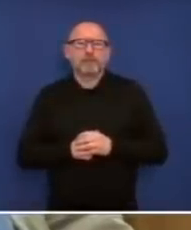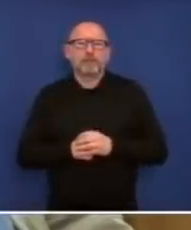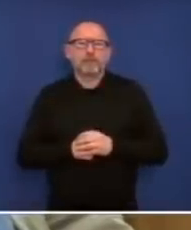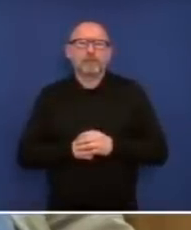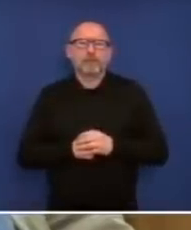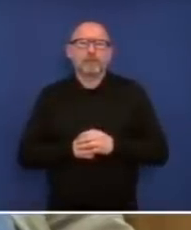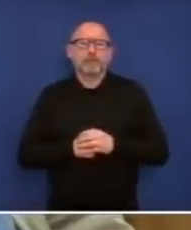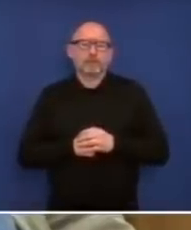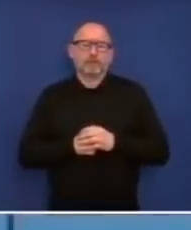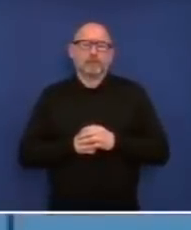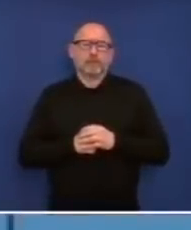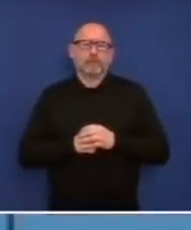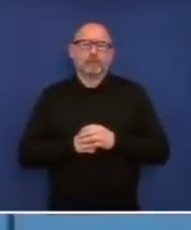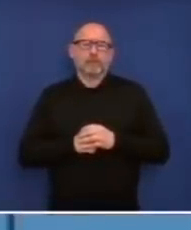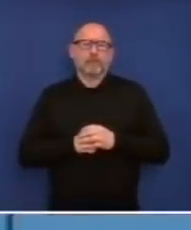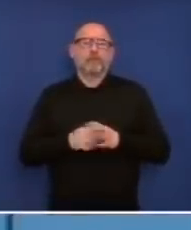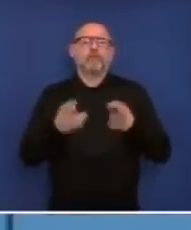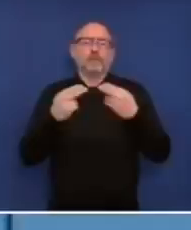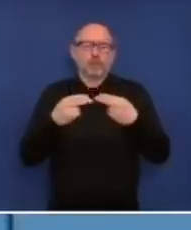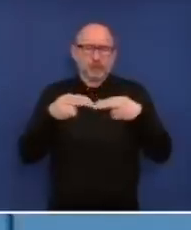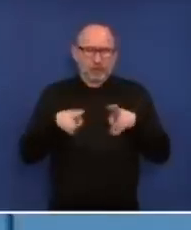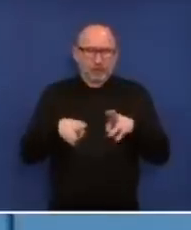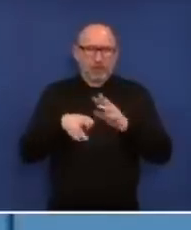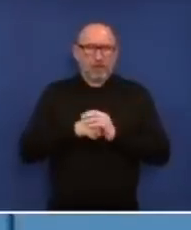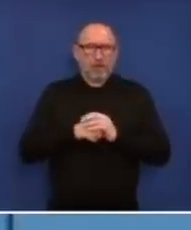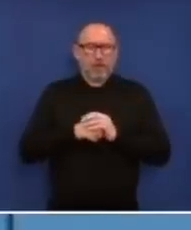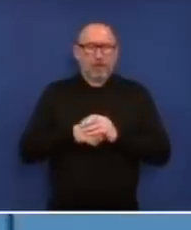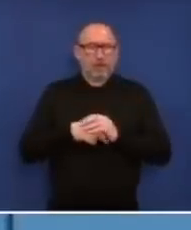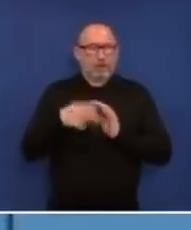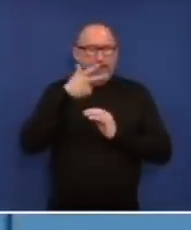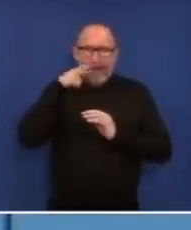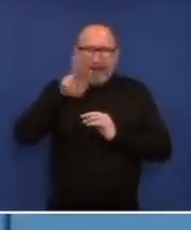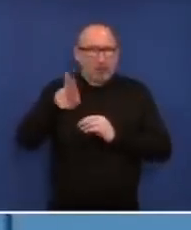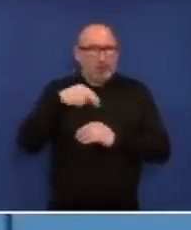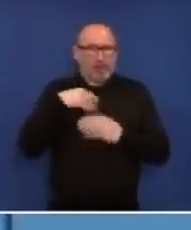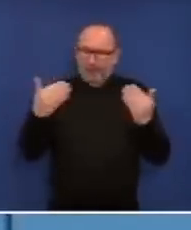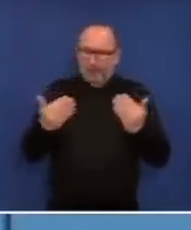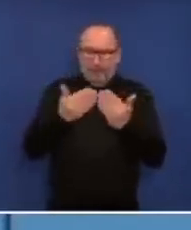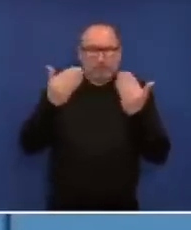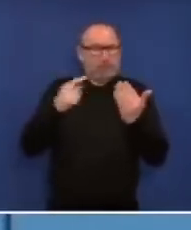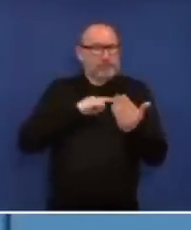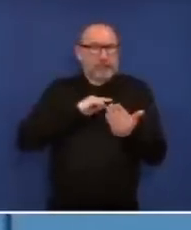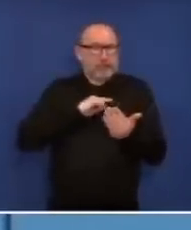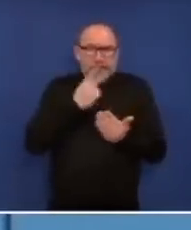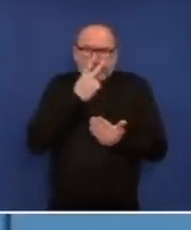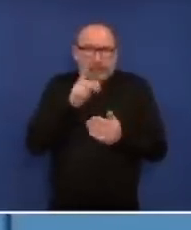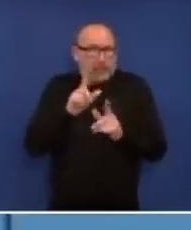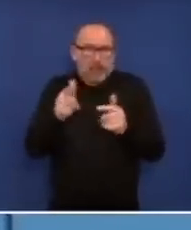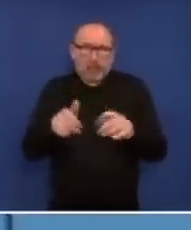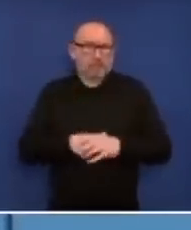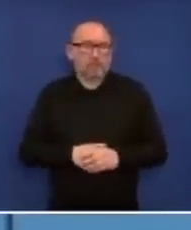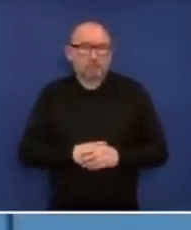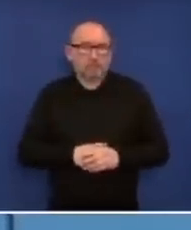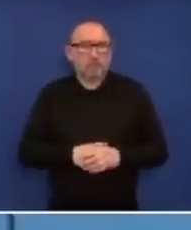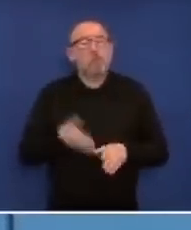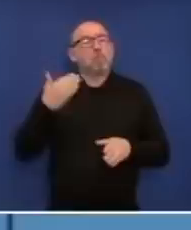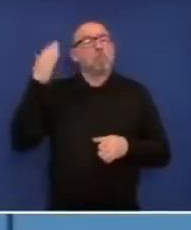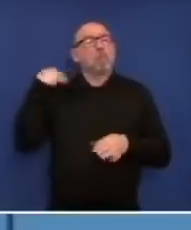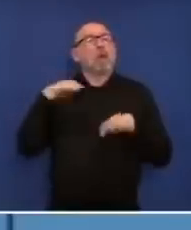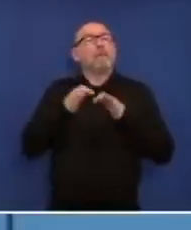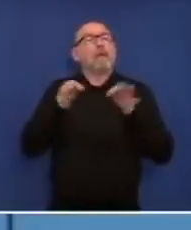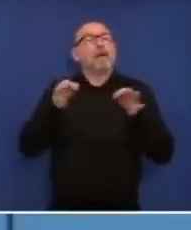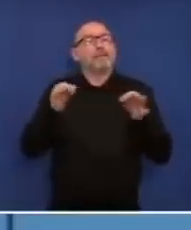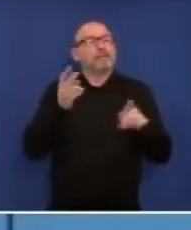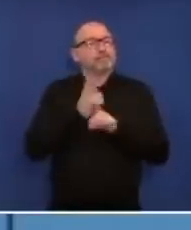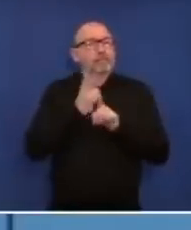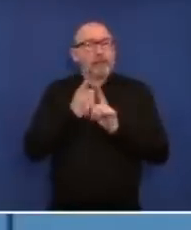Gerne. Herr Reitschuster, ich sehe da ehrlich gesagt keinen Widerspruch. Grundsätzlich folgten die Maßnahmen gerade dem